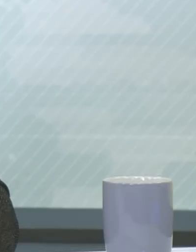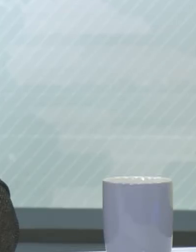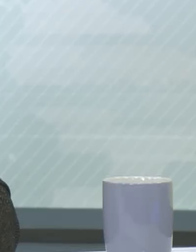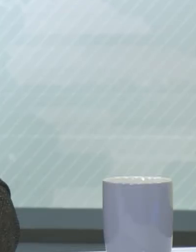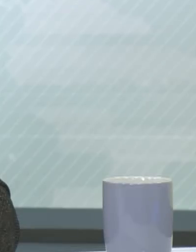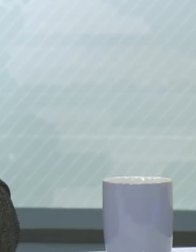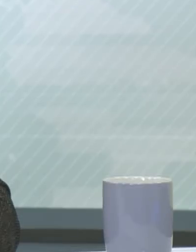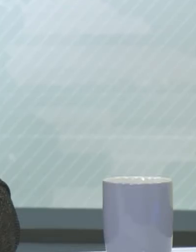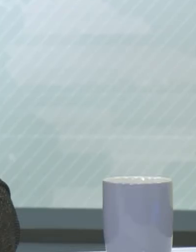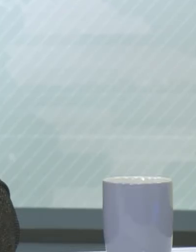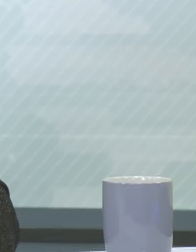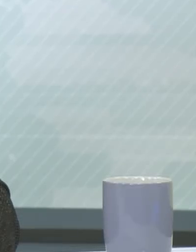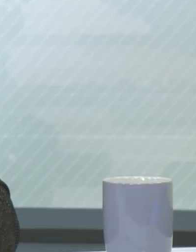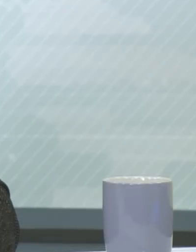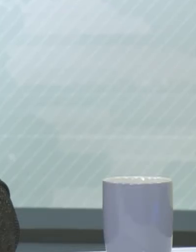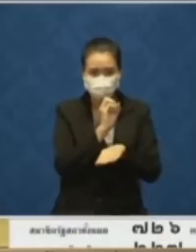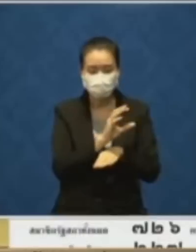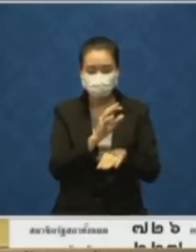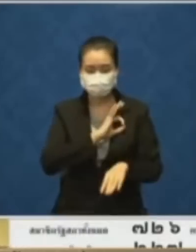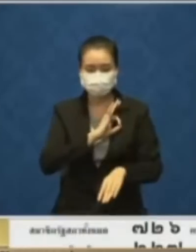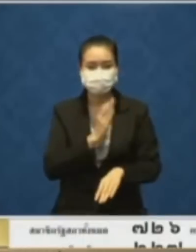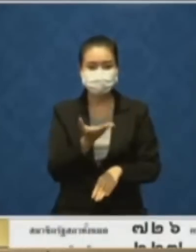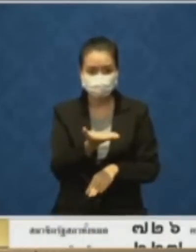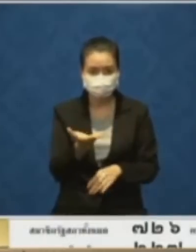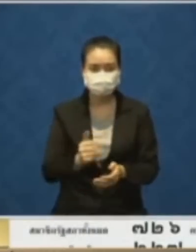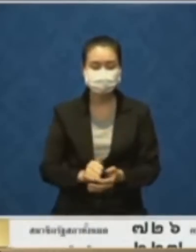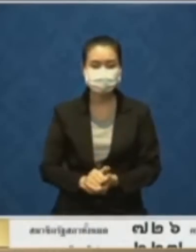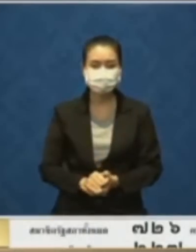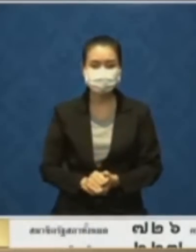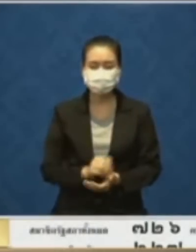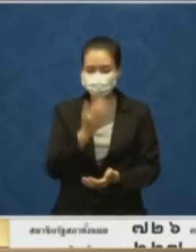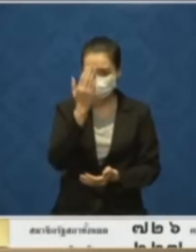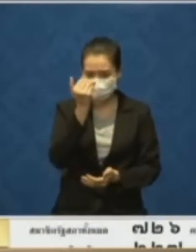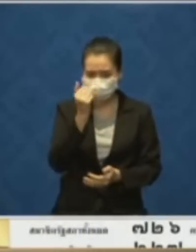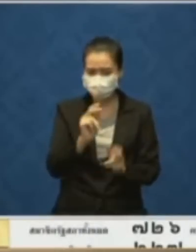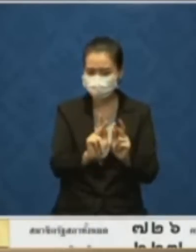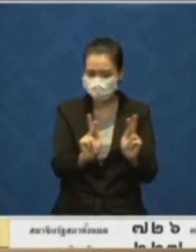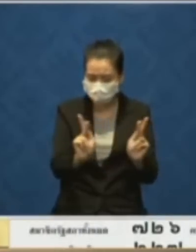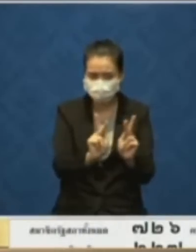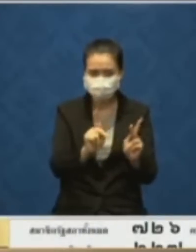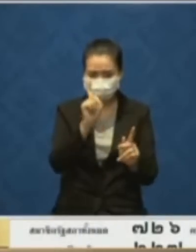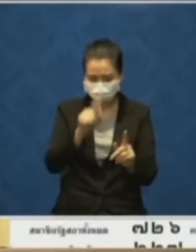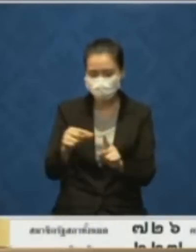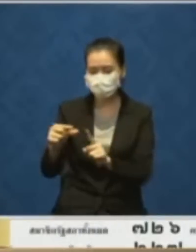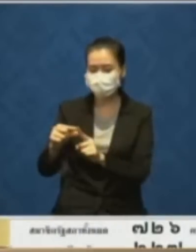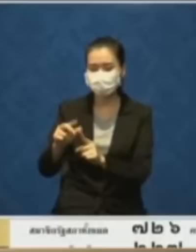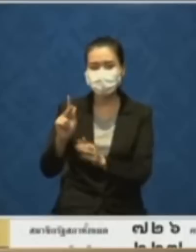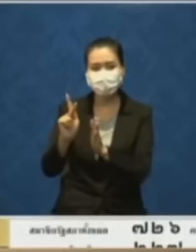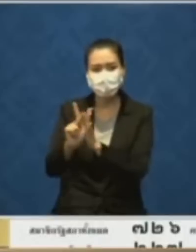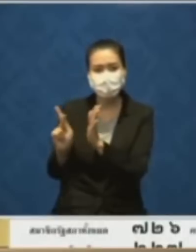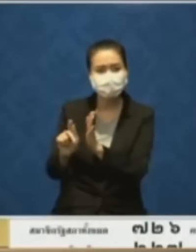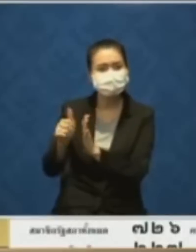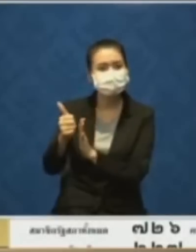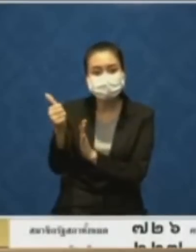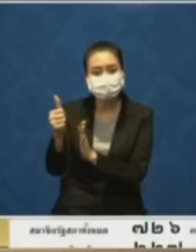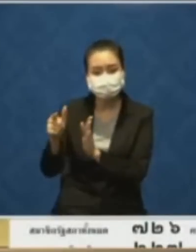ียวช่แๆก็อื่ดหน่อย่หลๆก็เดือดตแต่บายเป็ต้นมาประกฎวา ของพาดหวอยงนะ บอกละสภาเดือด สอบอท